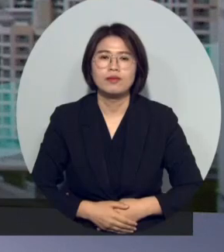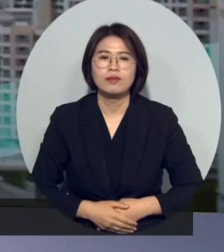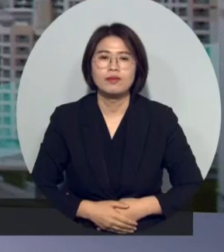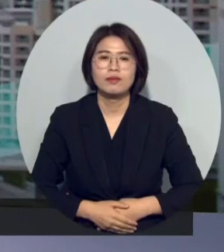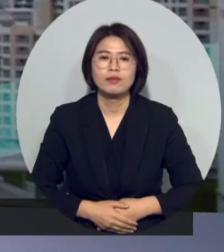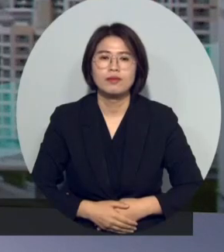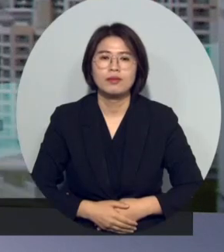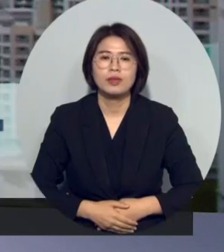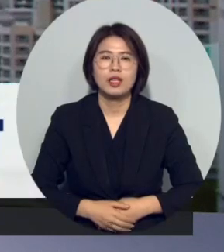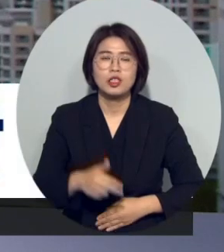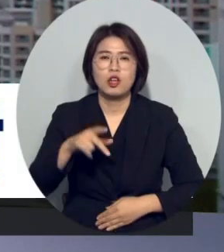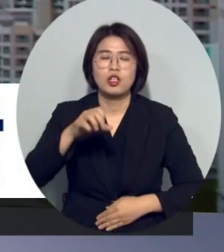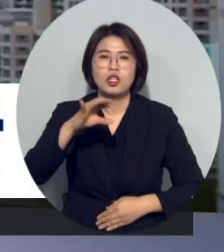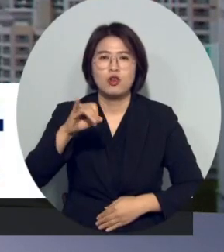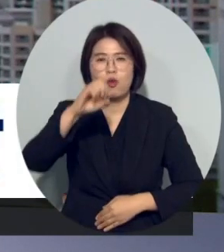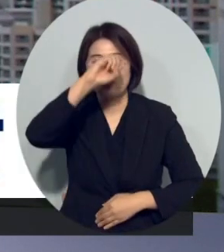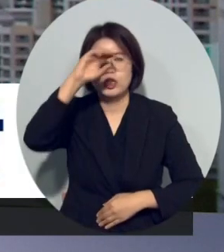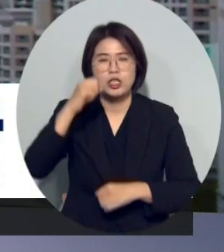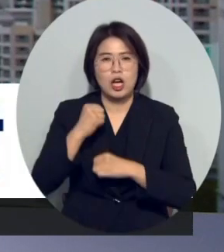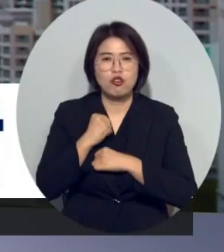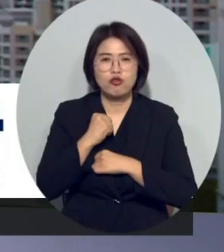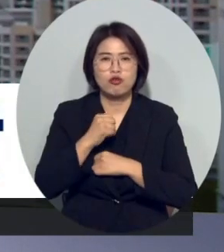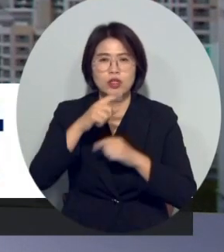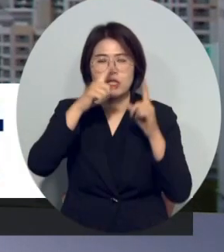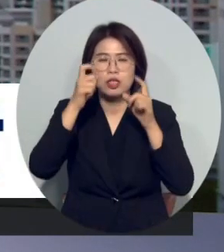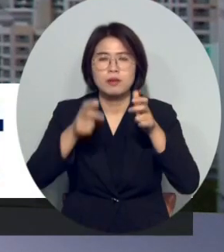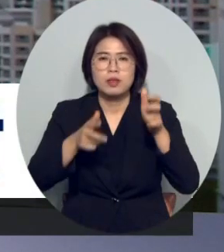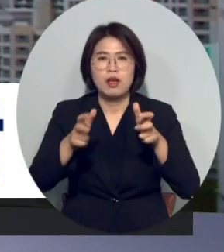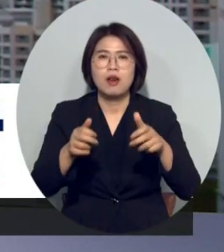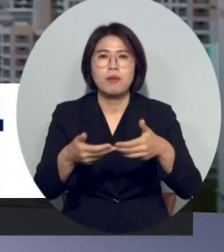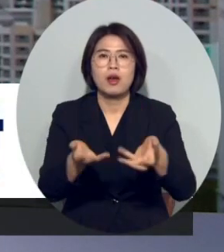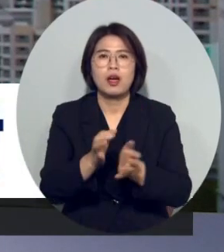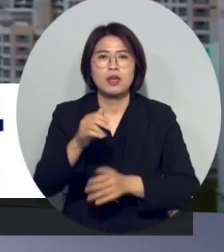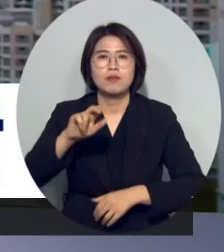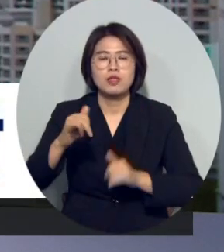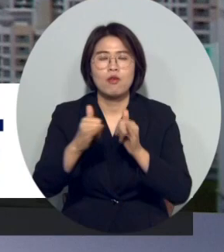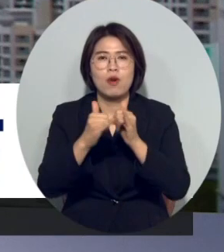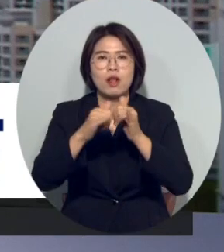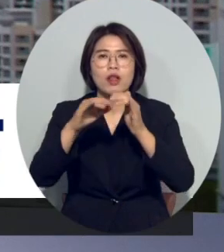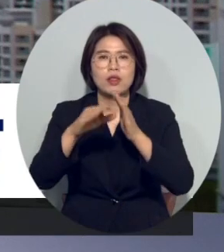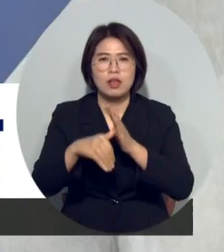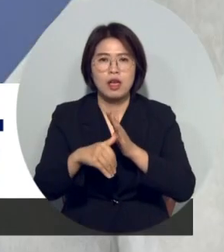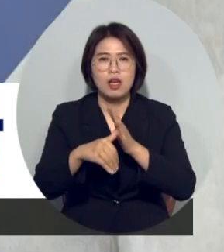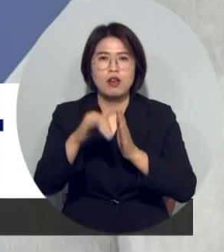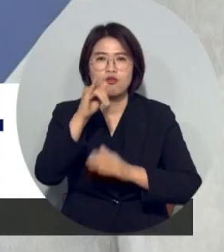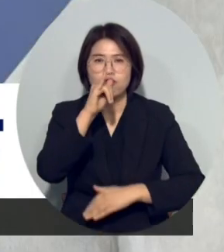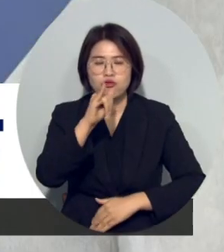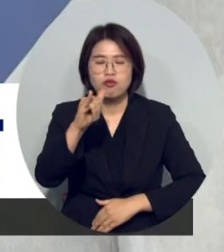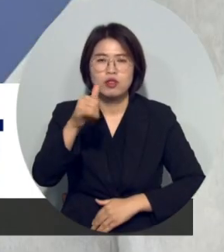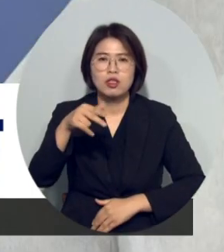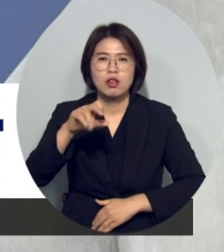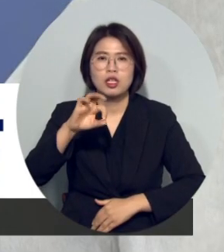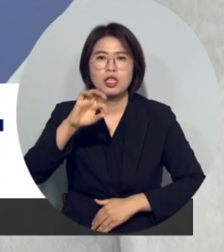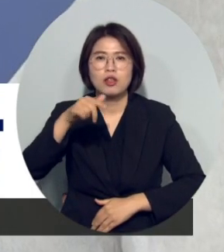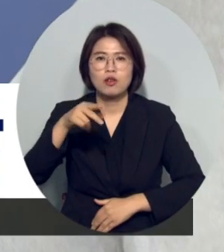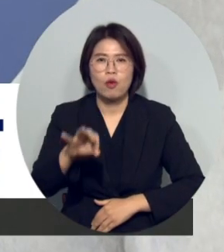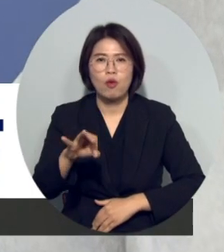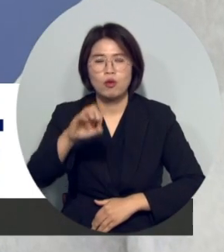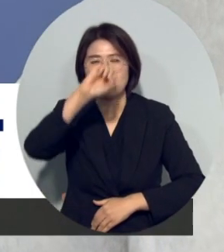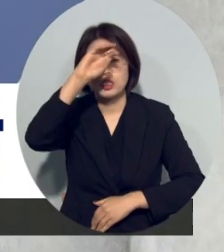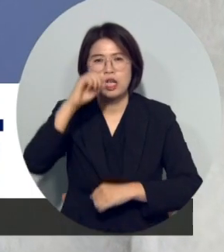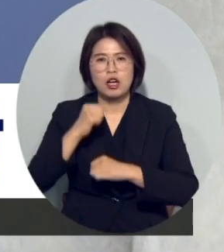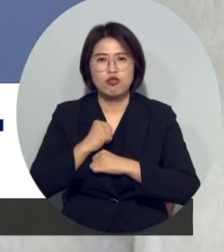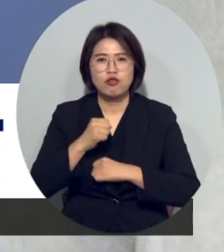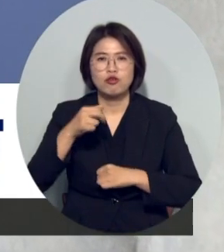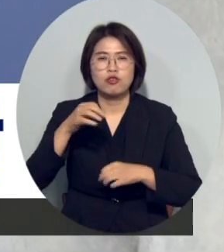춤이 공정 비룡 잔 개념 사업화가 임란 육전 의 명장 충이 궁 정기룡 장군과 상주 책자 를 발간했습니다